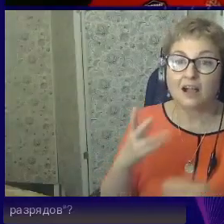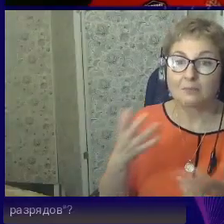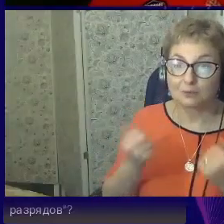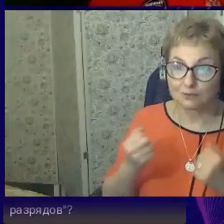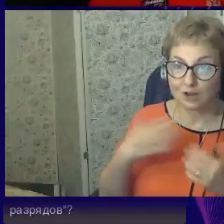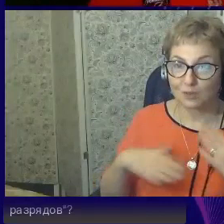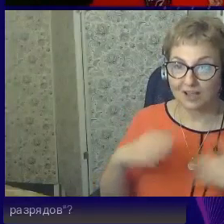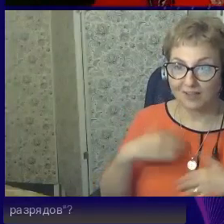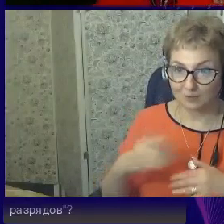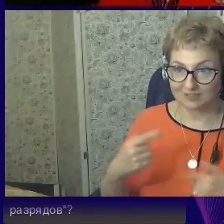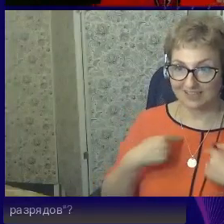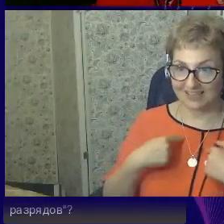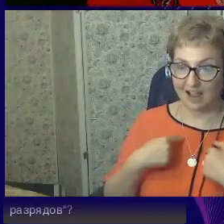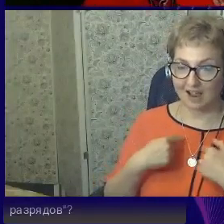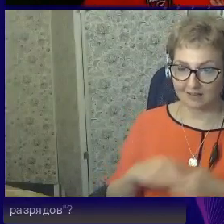удовольствие я.